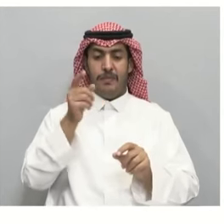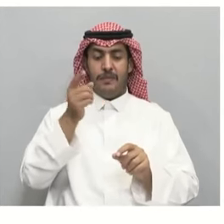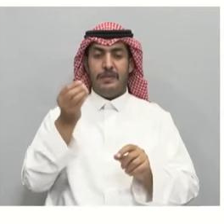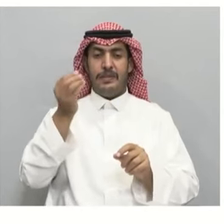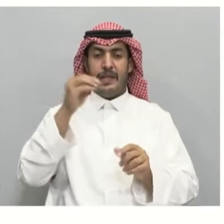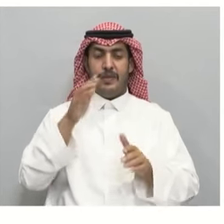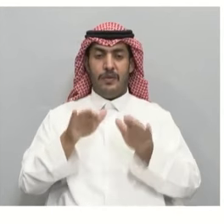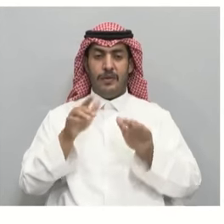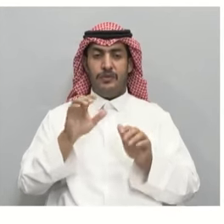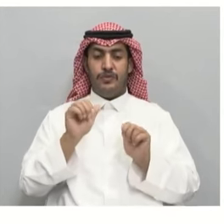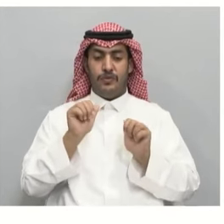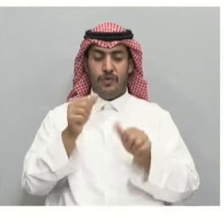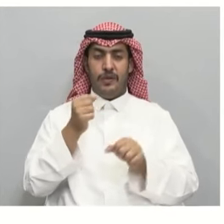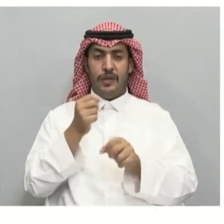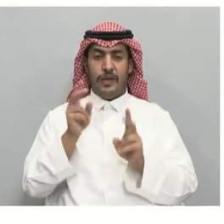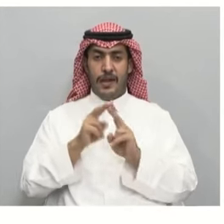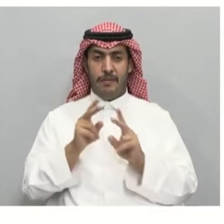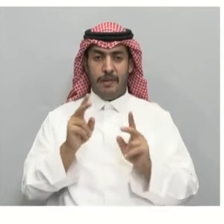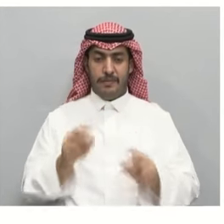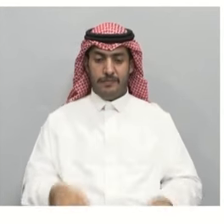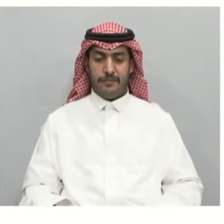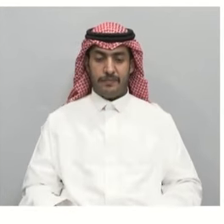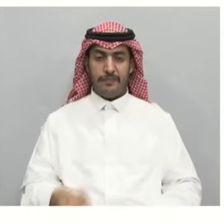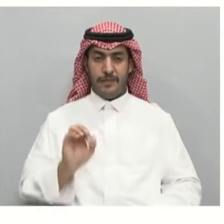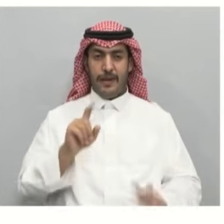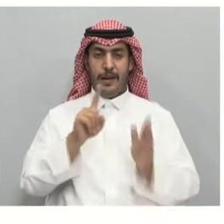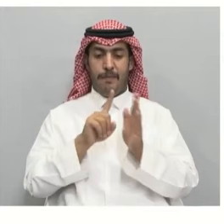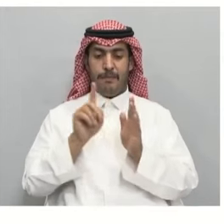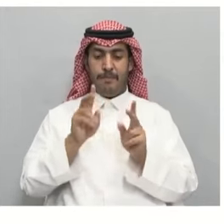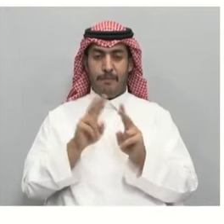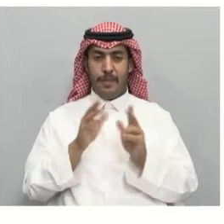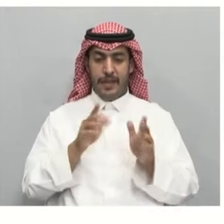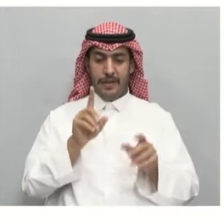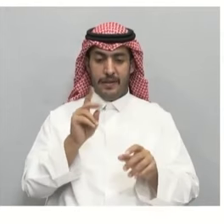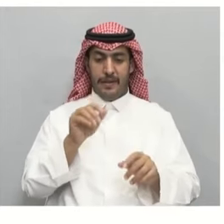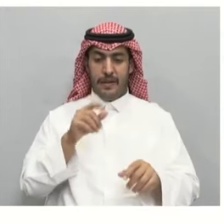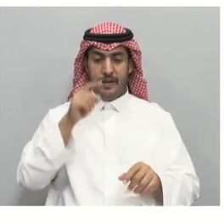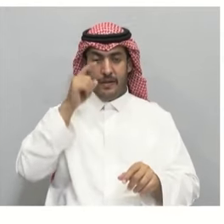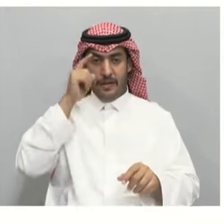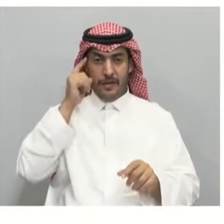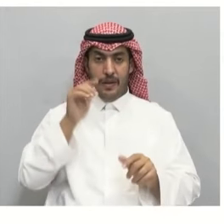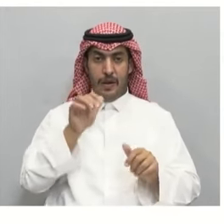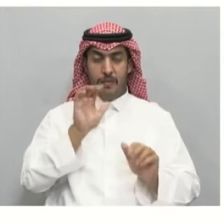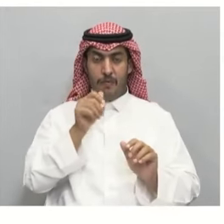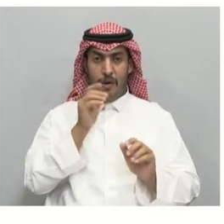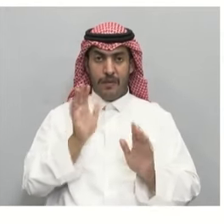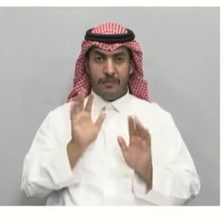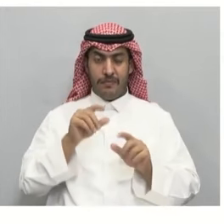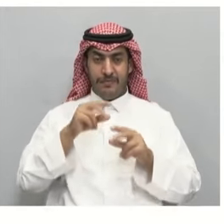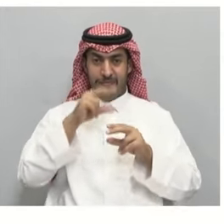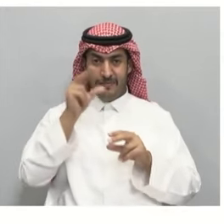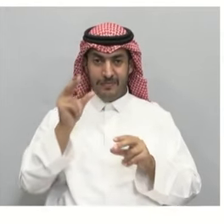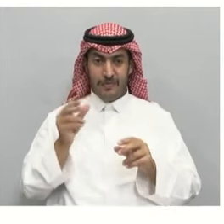توازي الجهد الكهربائي للبطاريه واذا كانت الانابيب الموصله للماء كبيره